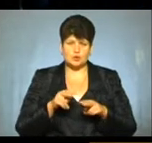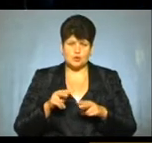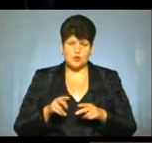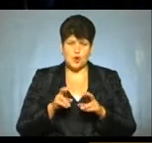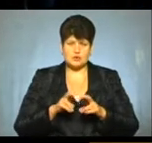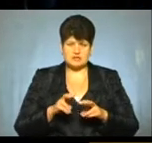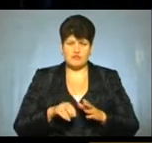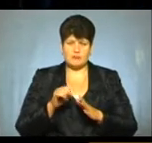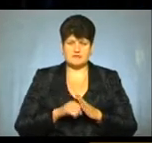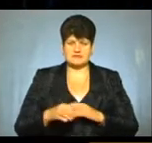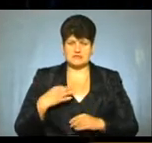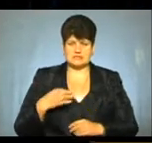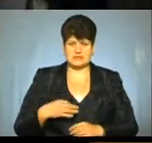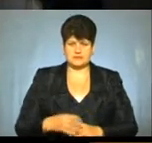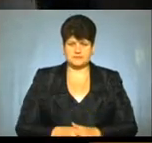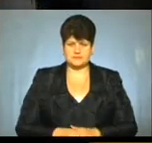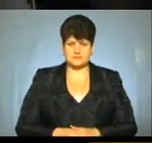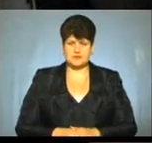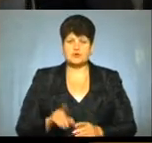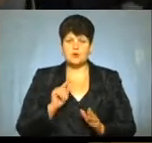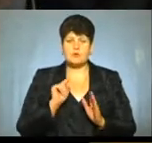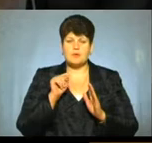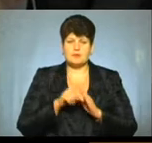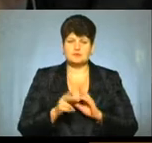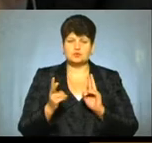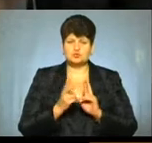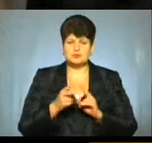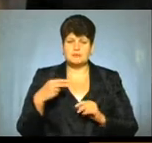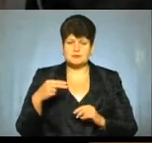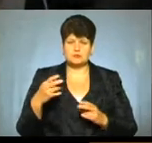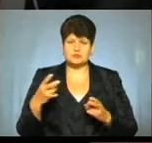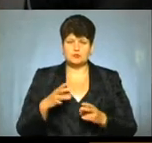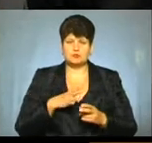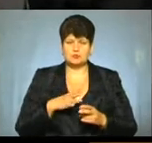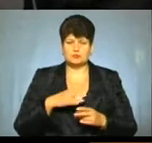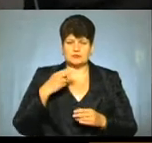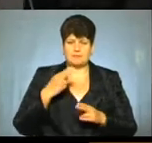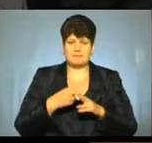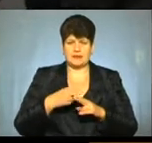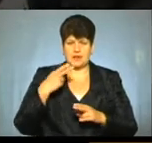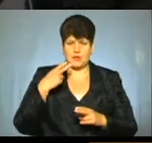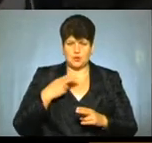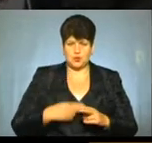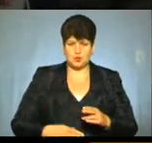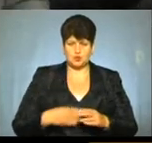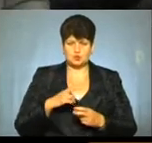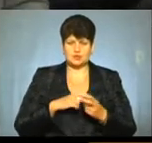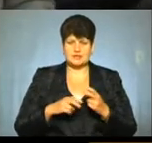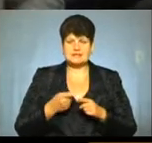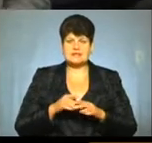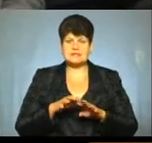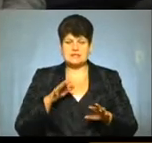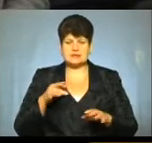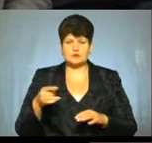контроль розслідування вбивства сина. І щоб потрапити на зустріч з президентом, потрібно було пройти через металошукачі. Це